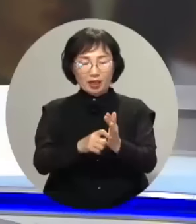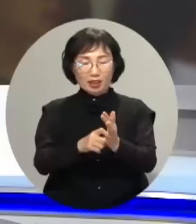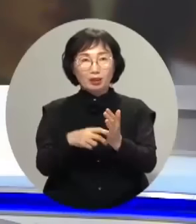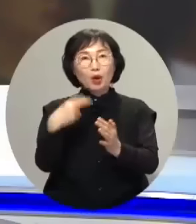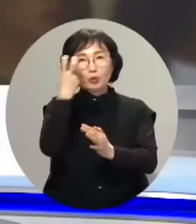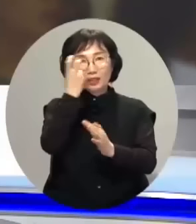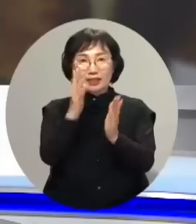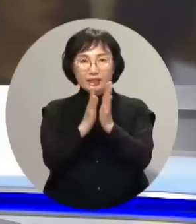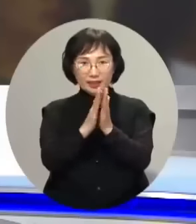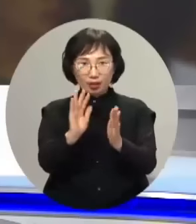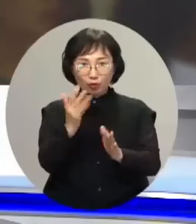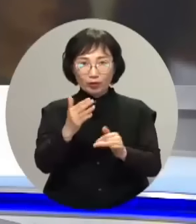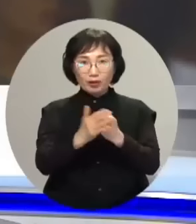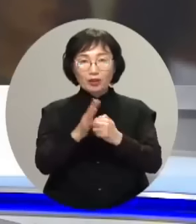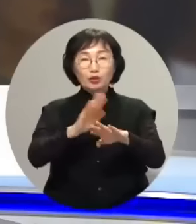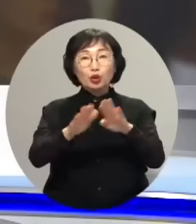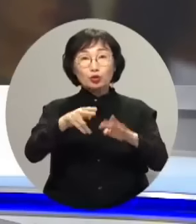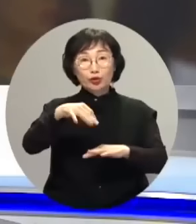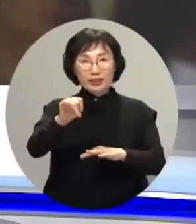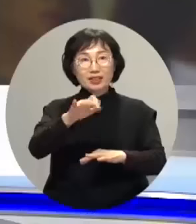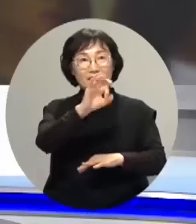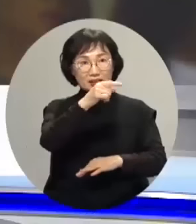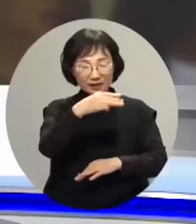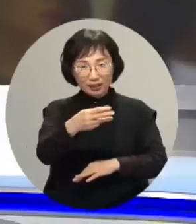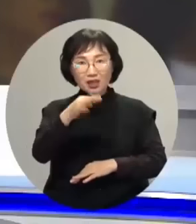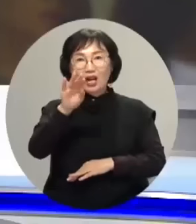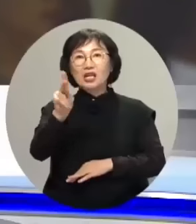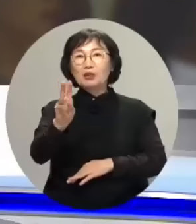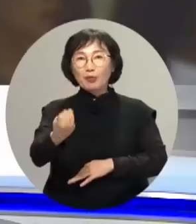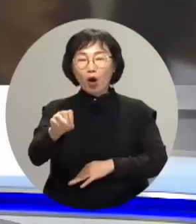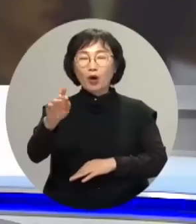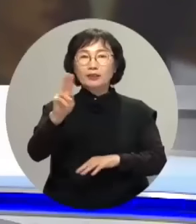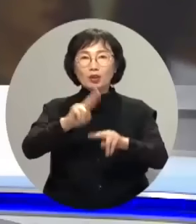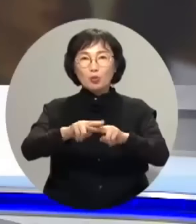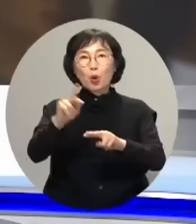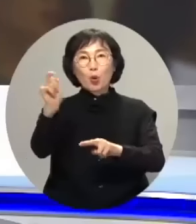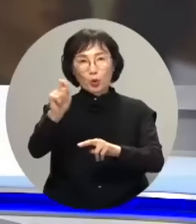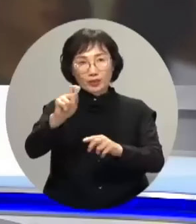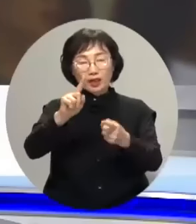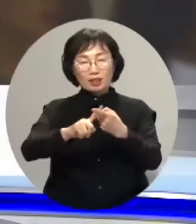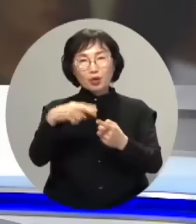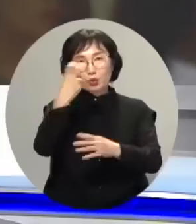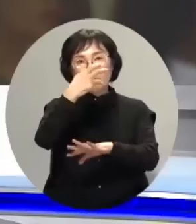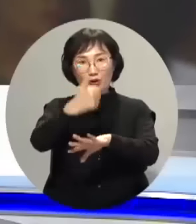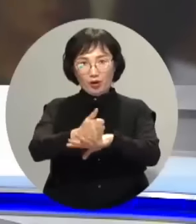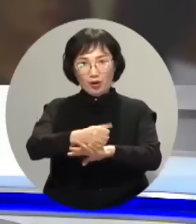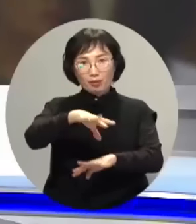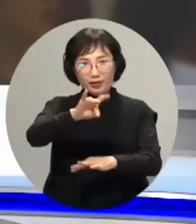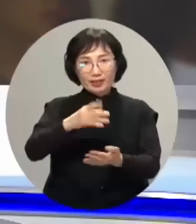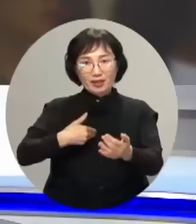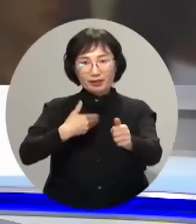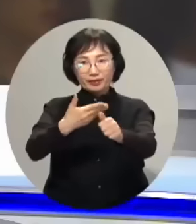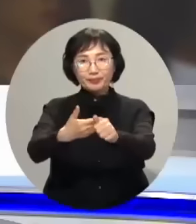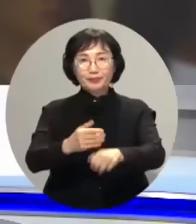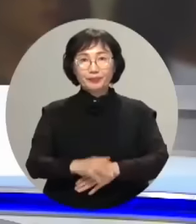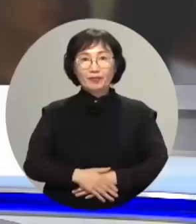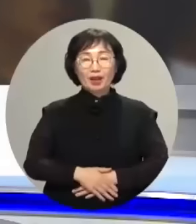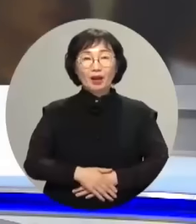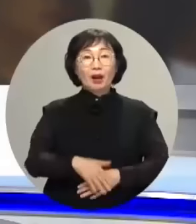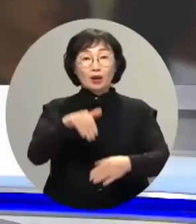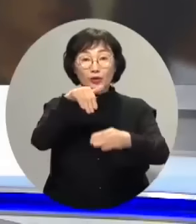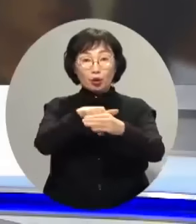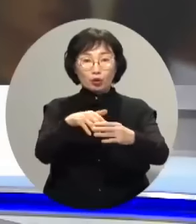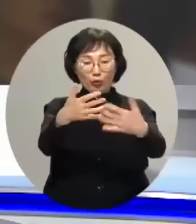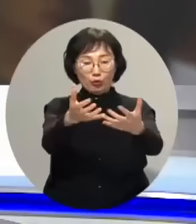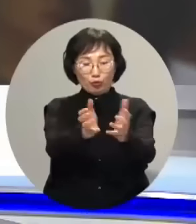진행했습니다 오늘은 전주시을 전주시 병 정읍고창 선거구 조사 결과를 먼저 공개합니다 선두 그룹을